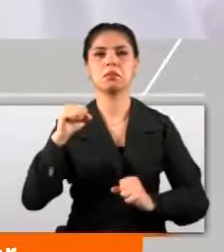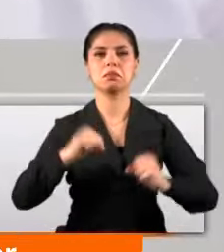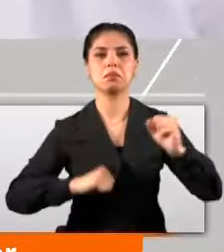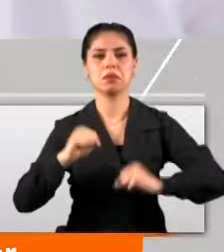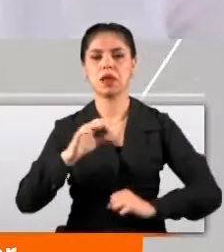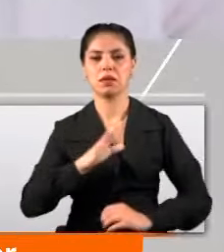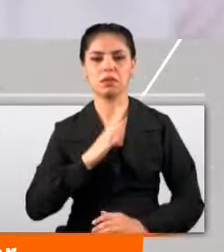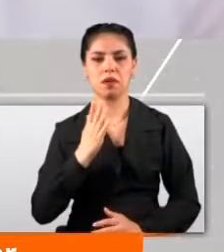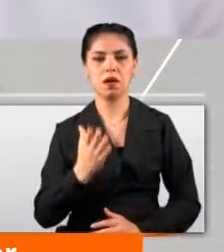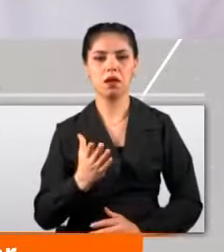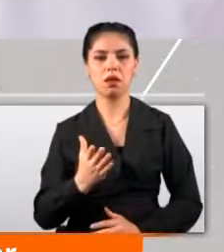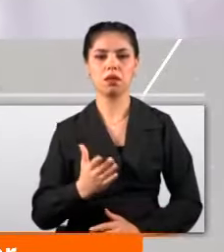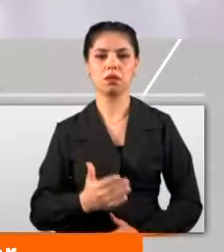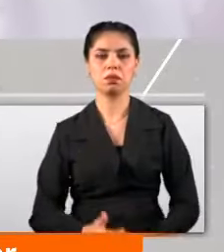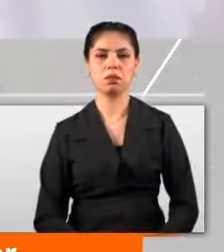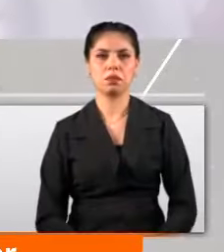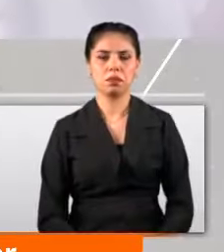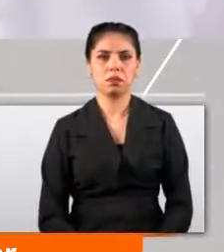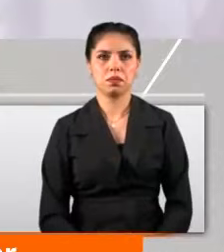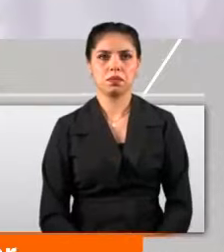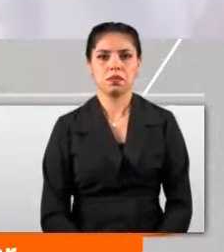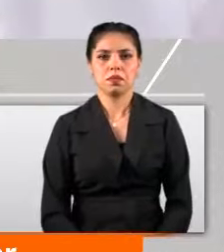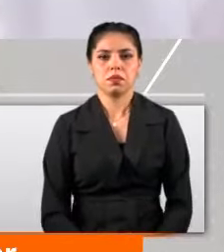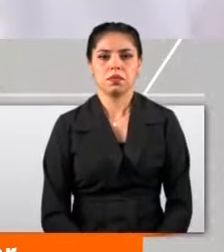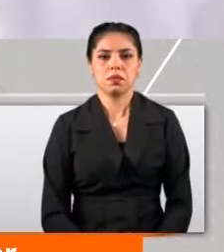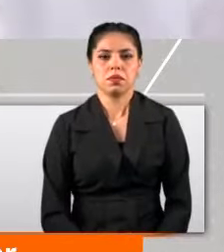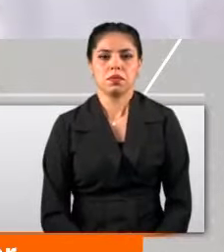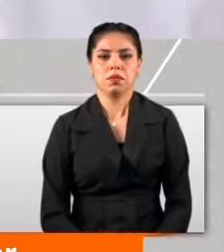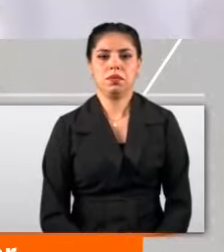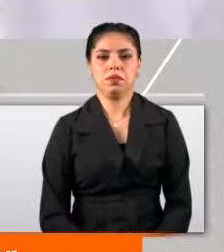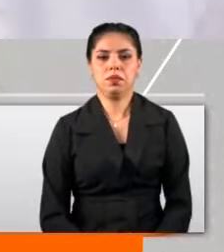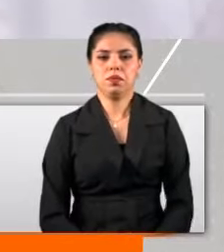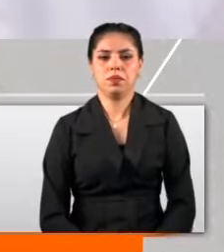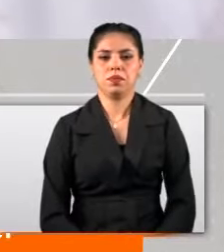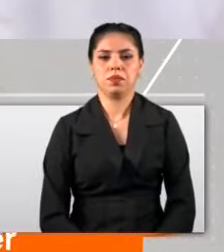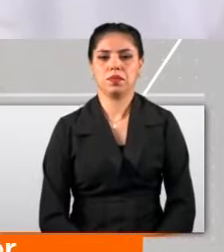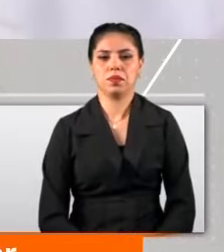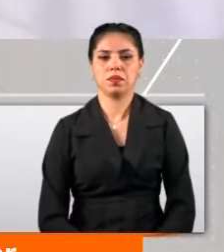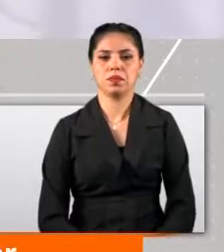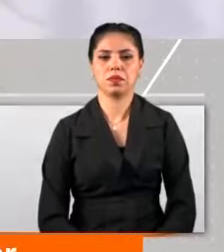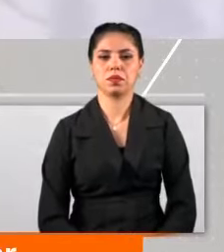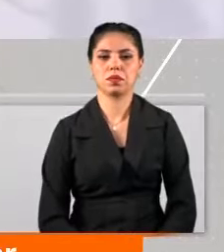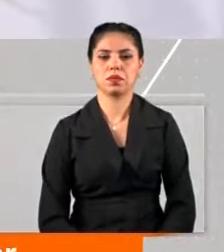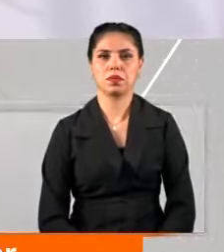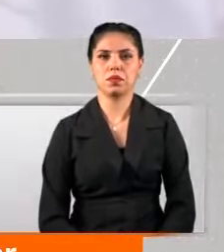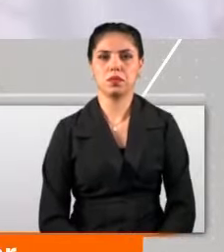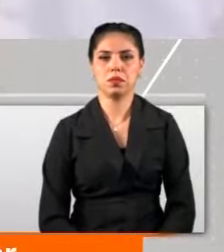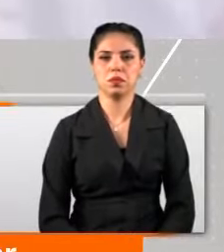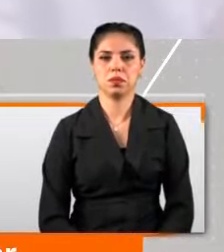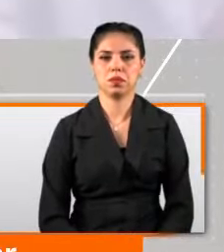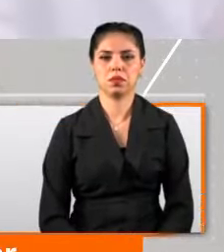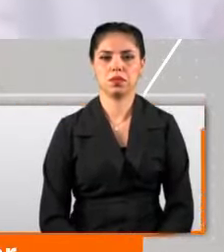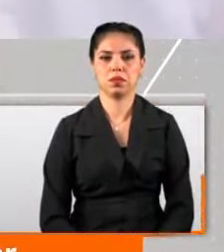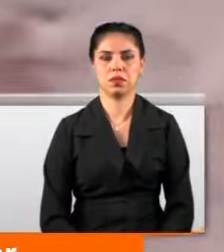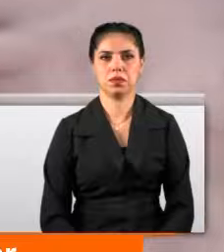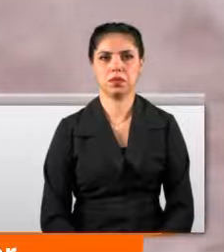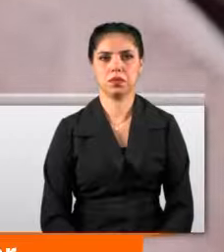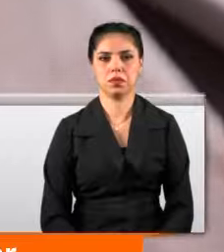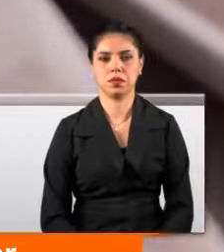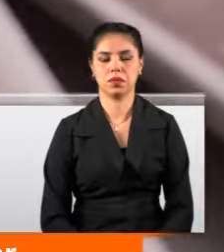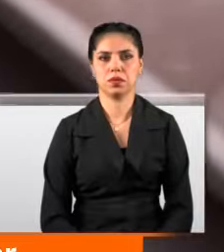ayda çok belirgin, göze çarpan bir fiyat artışı var. Neredeyse ürün bazında %200'e varan artış oranlarını